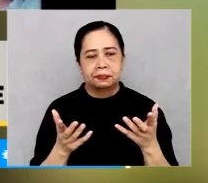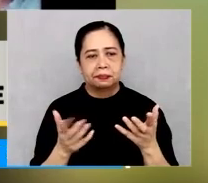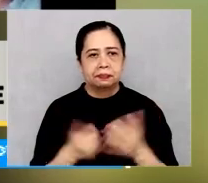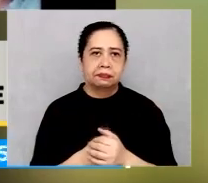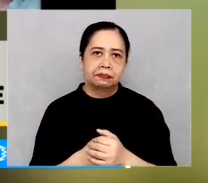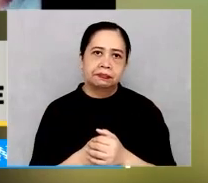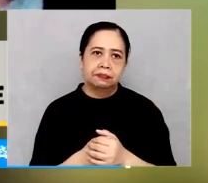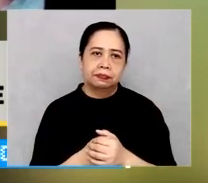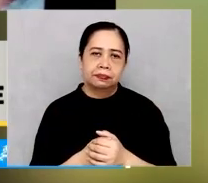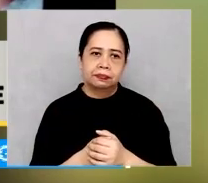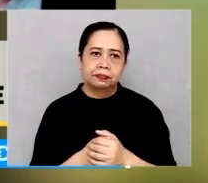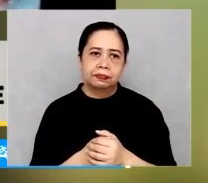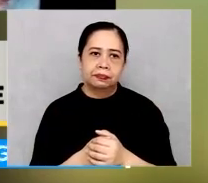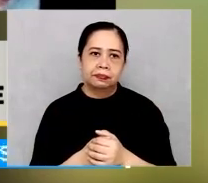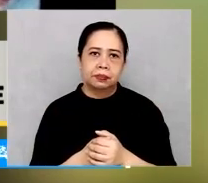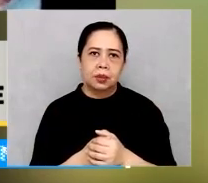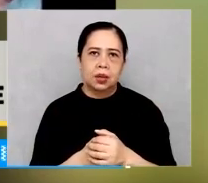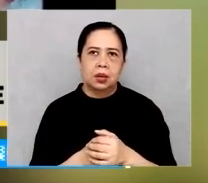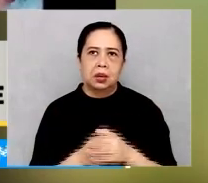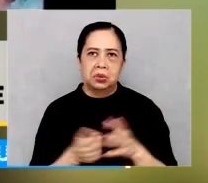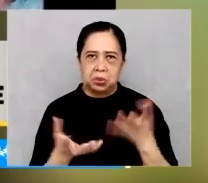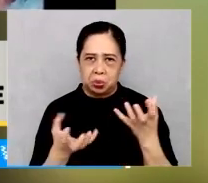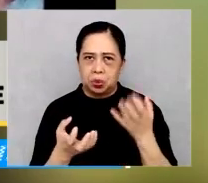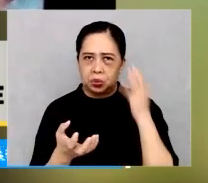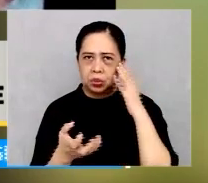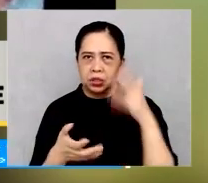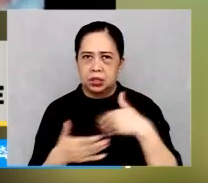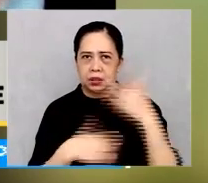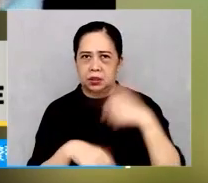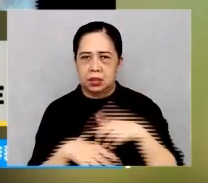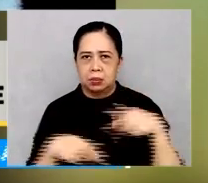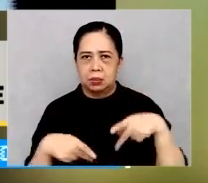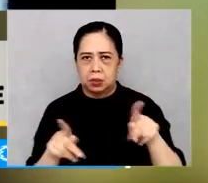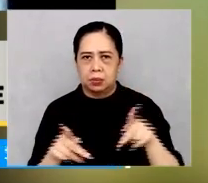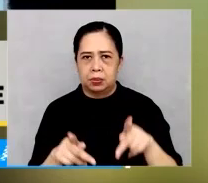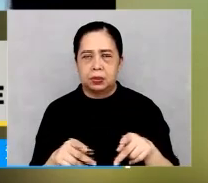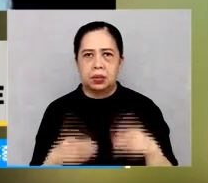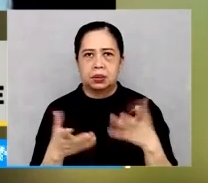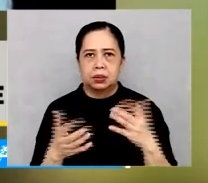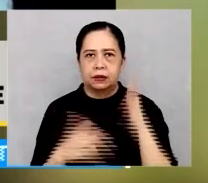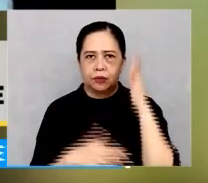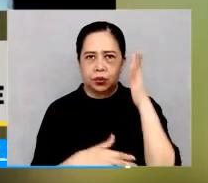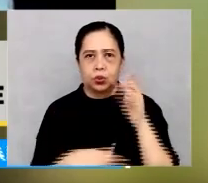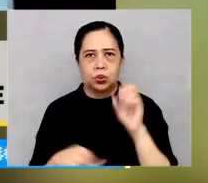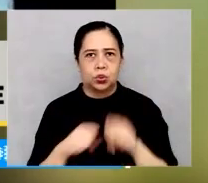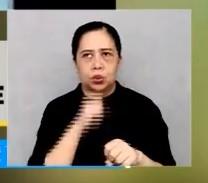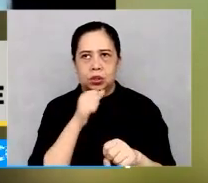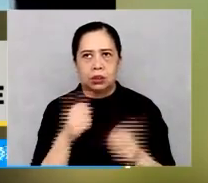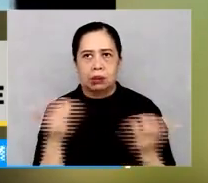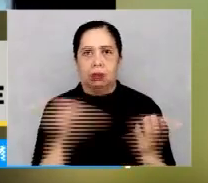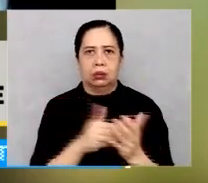parang may permit applications po in the future? Para di na po mangyari, yes. Para po natin iiwasan ito?